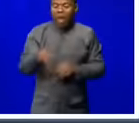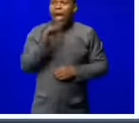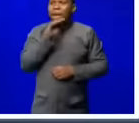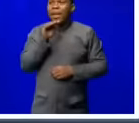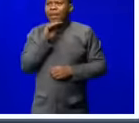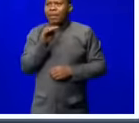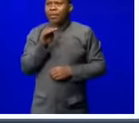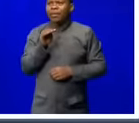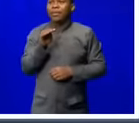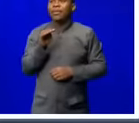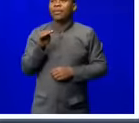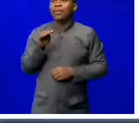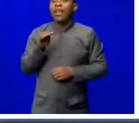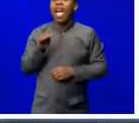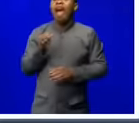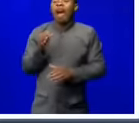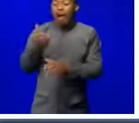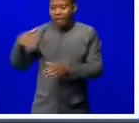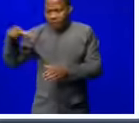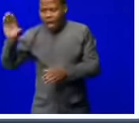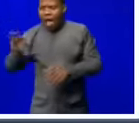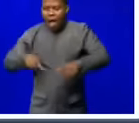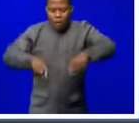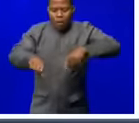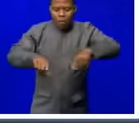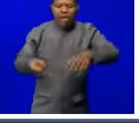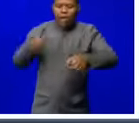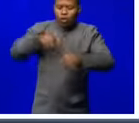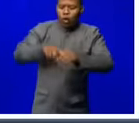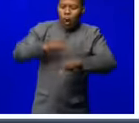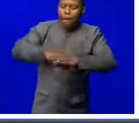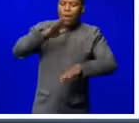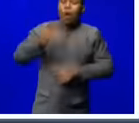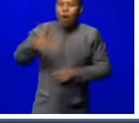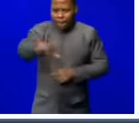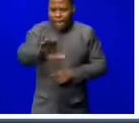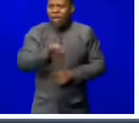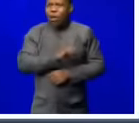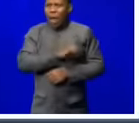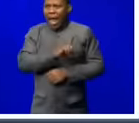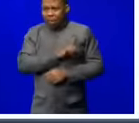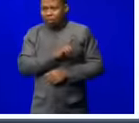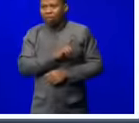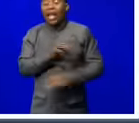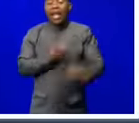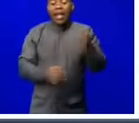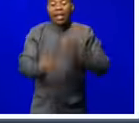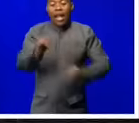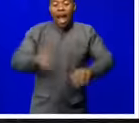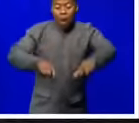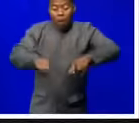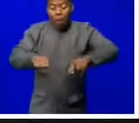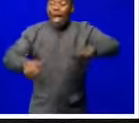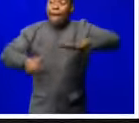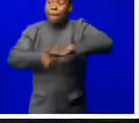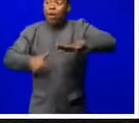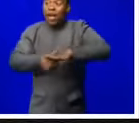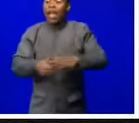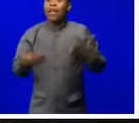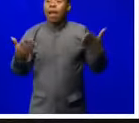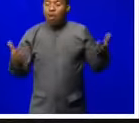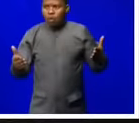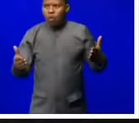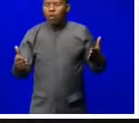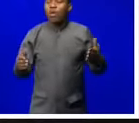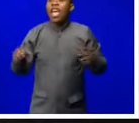siyokhulumisa siyodlalana labanye bomakhelwane siyocutselana kuma international tournaments lafaka ekhathi ezone